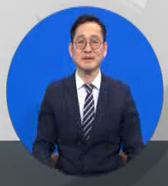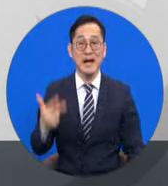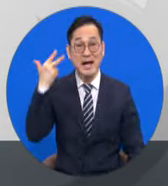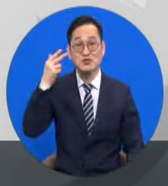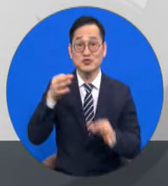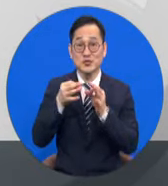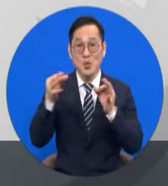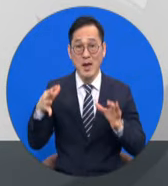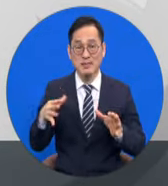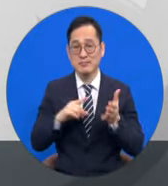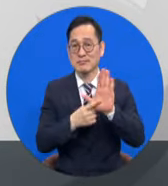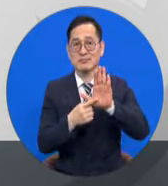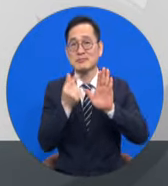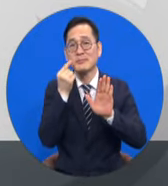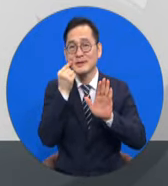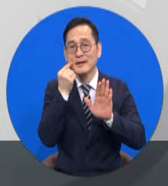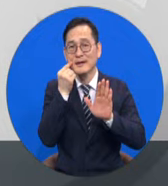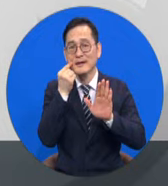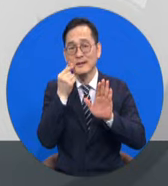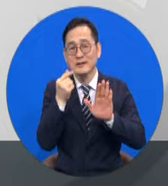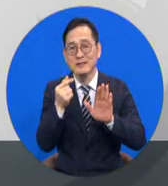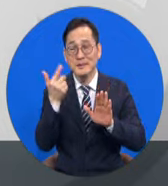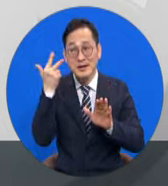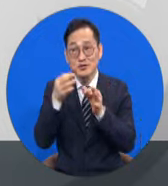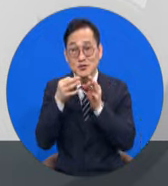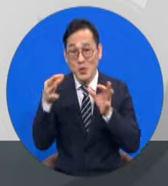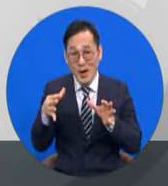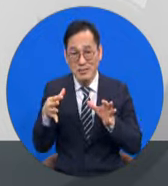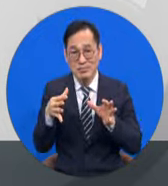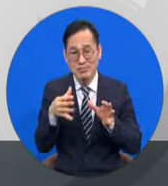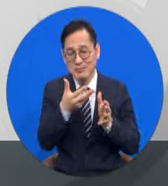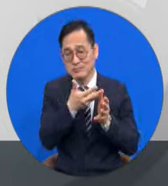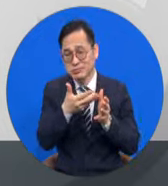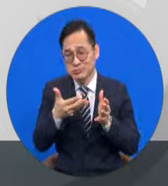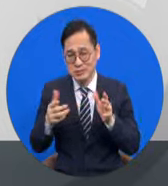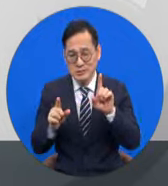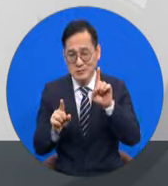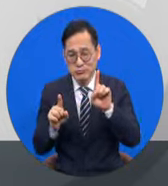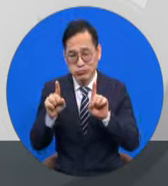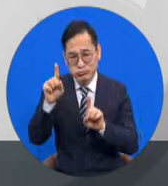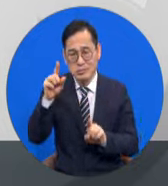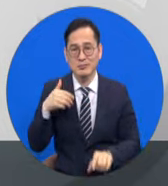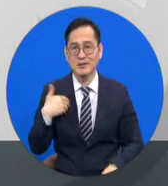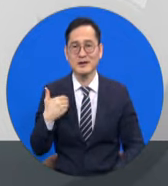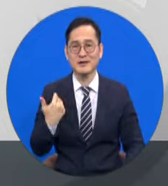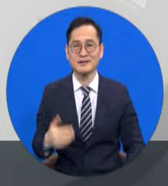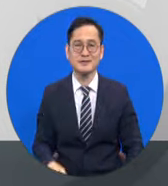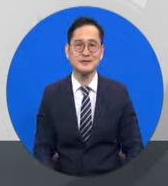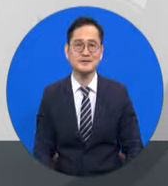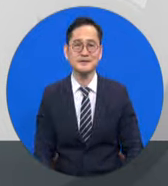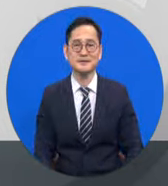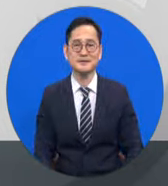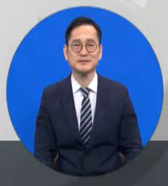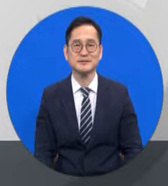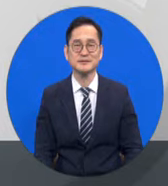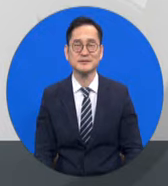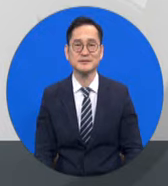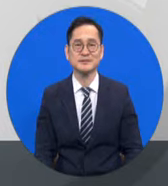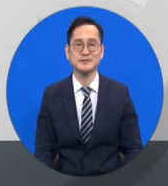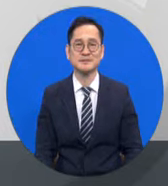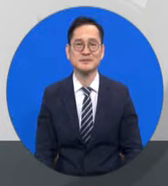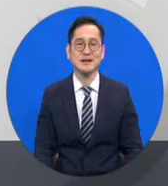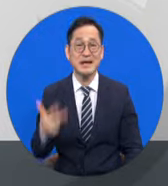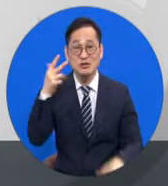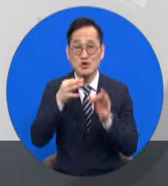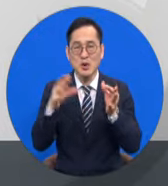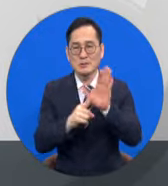과연 무슨 일이 벌어지고 있는 건가? 우리는 알 수 없죠. 알 수 없죠. 공포 금지니까. 나 이것 좀 바꿔줬으면 좋겠어, 법 좀. 그냥 볼 수 있게 해줬으면